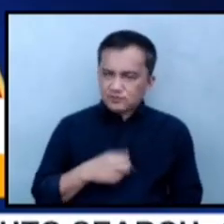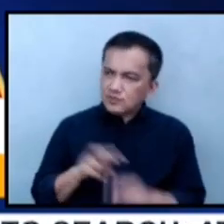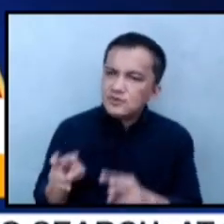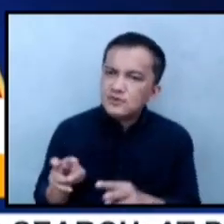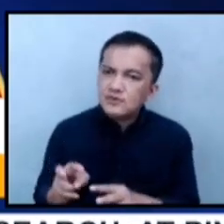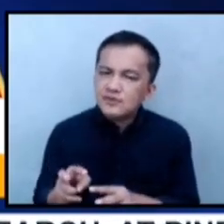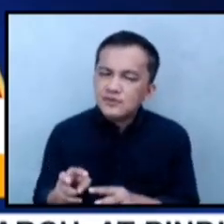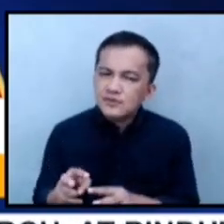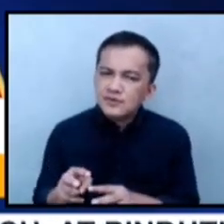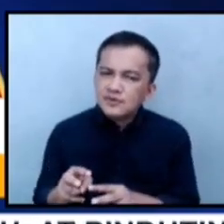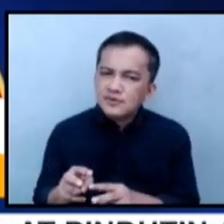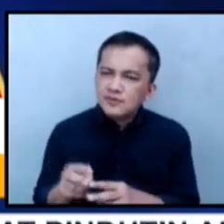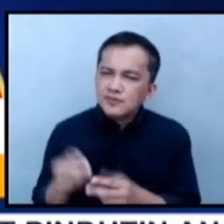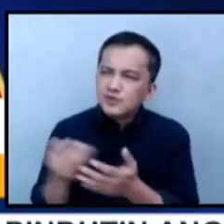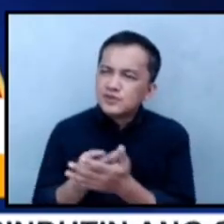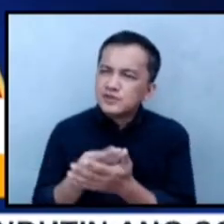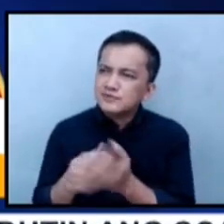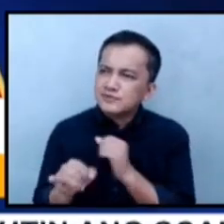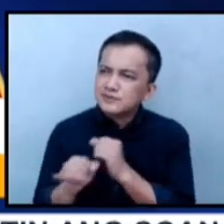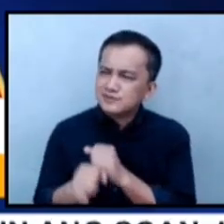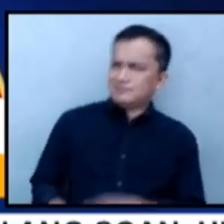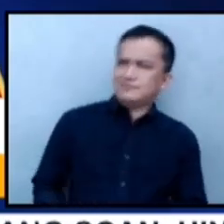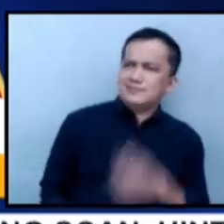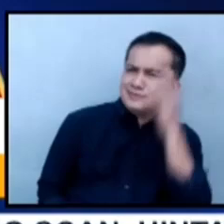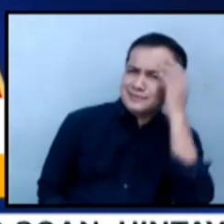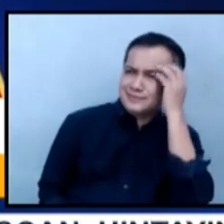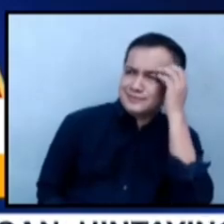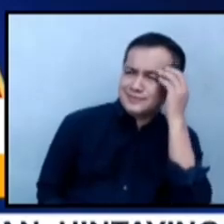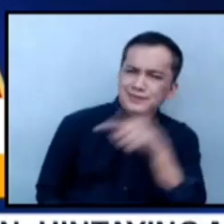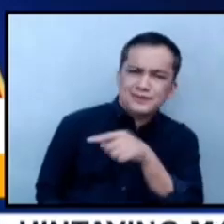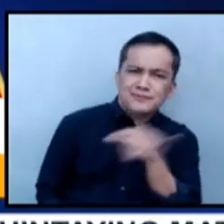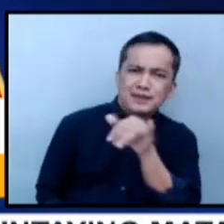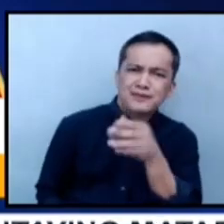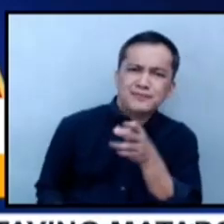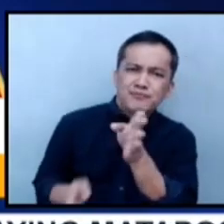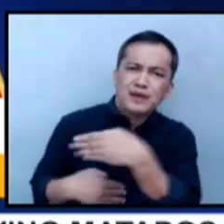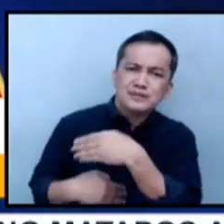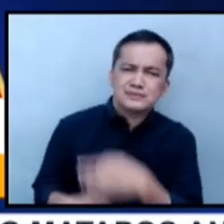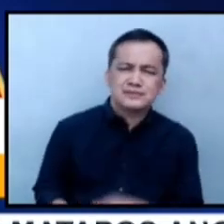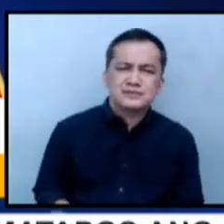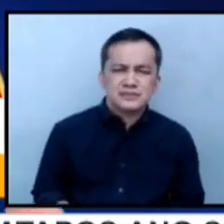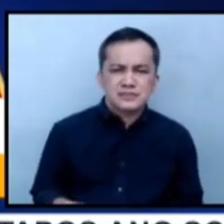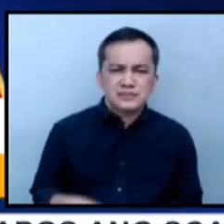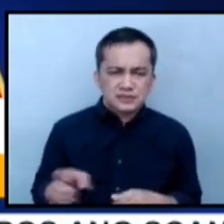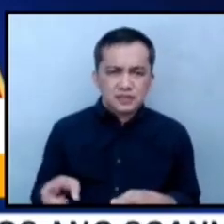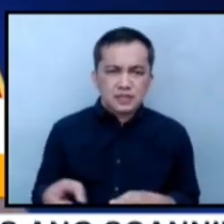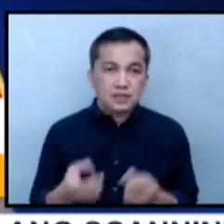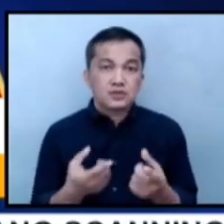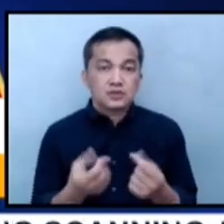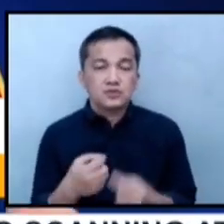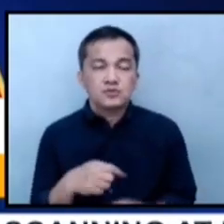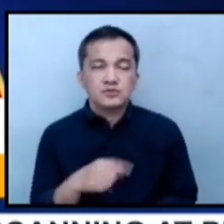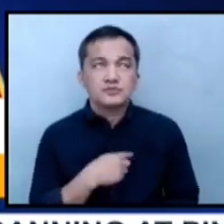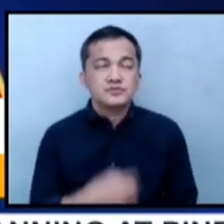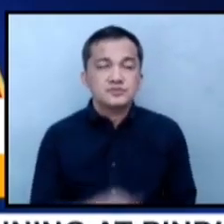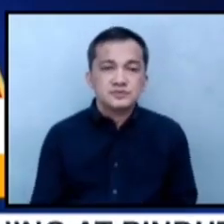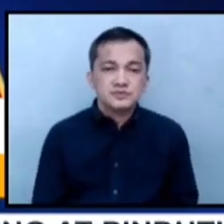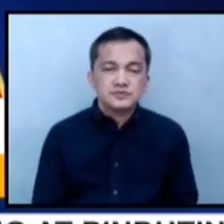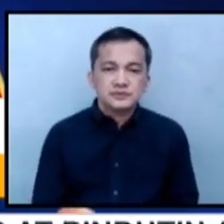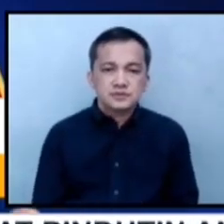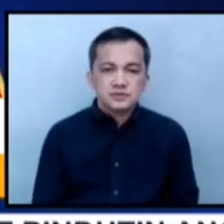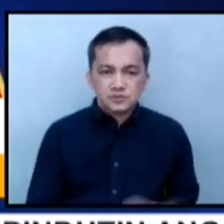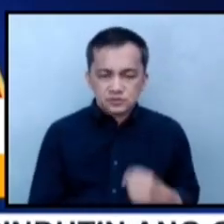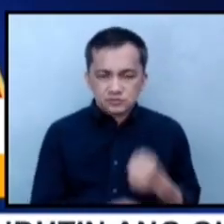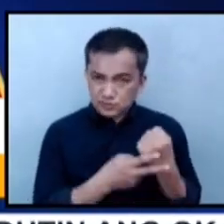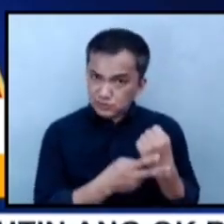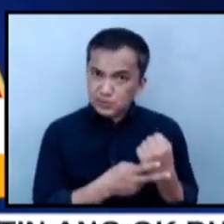modelo ng modern gpne Sabi ko ano ba yan parang kahon so gawin natin ang ang ano ang i-keep natin yung tradisyon